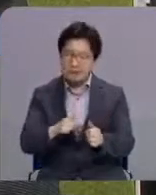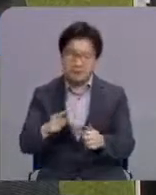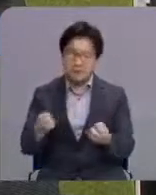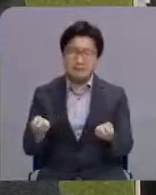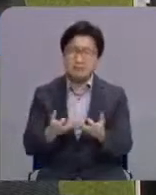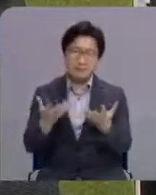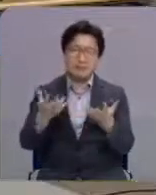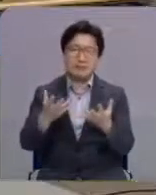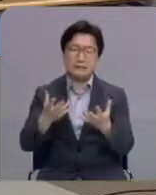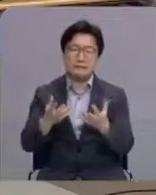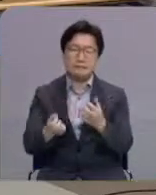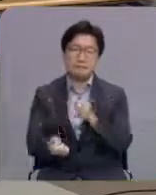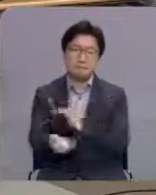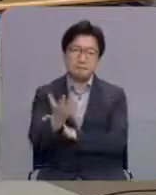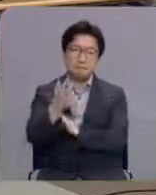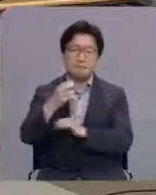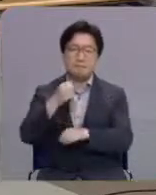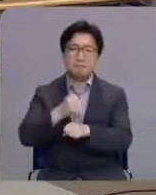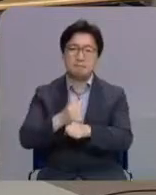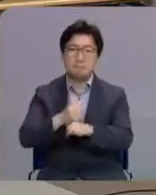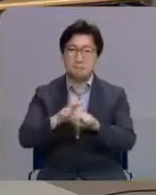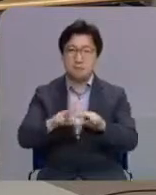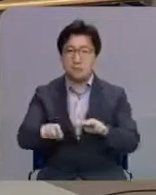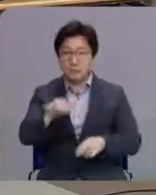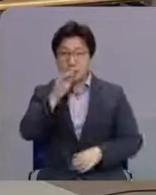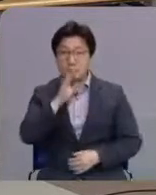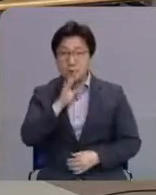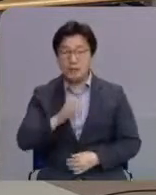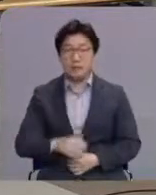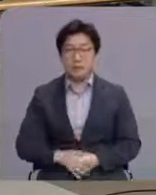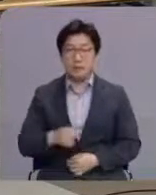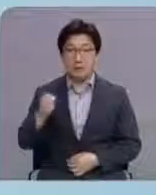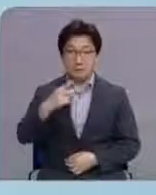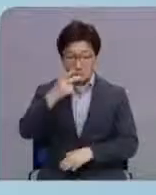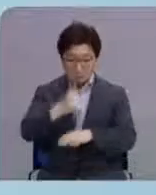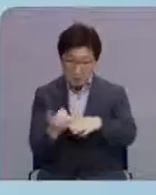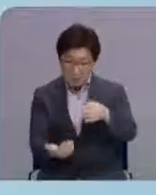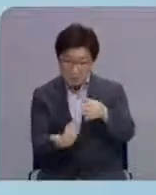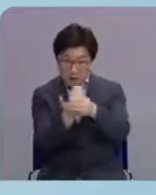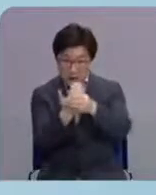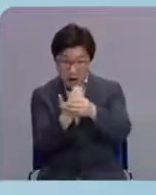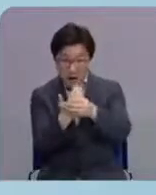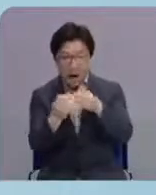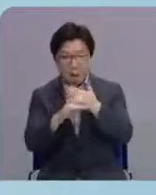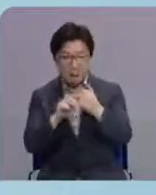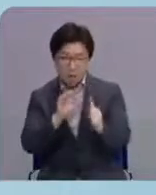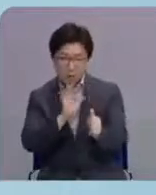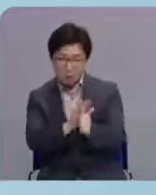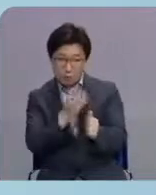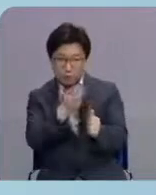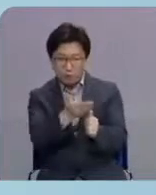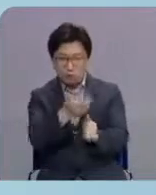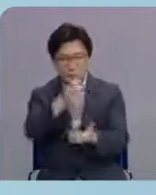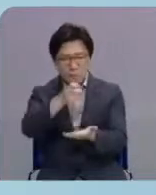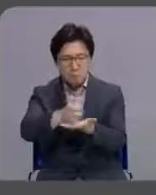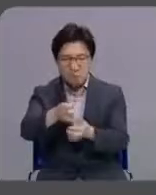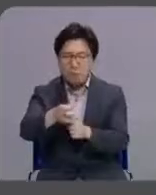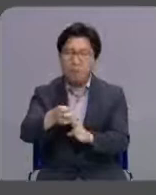회사를 그만두겠다. 괴롭힘을 막거나 이미 발생한 사건을 해결하는데 법이 역할을 못한다는 지적이